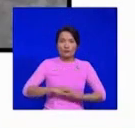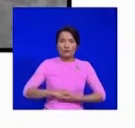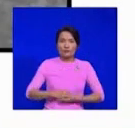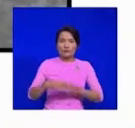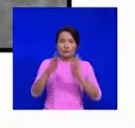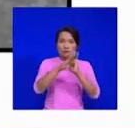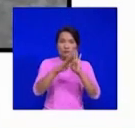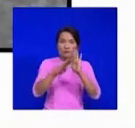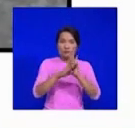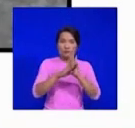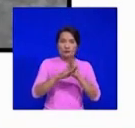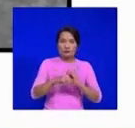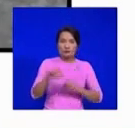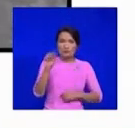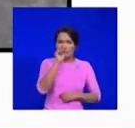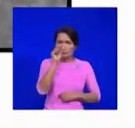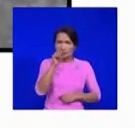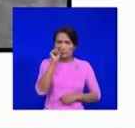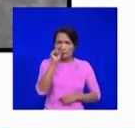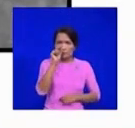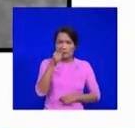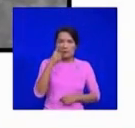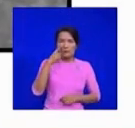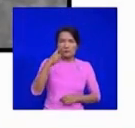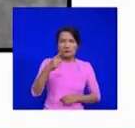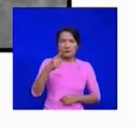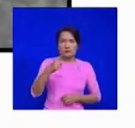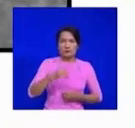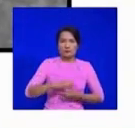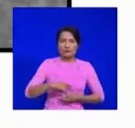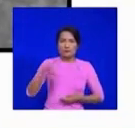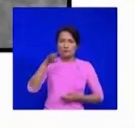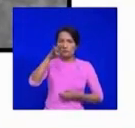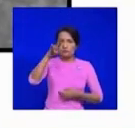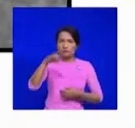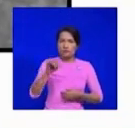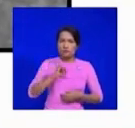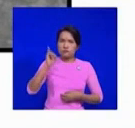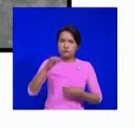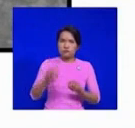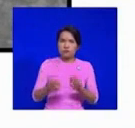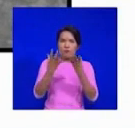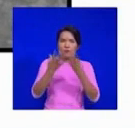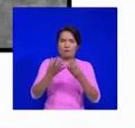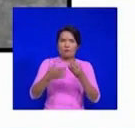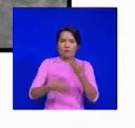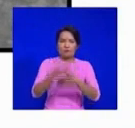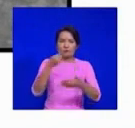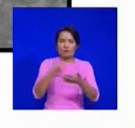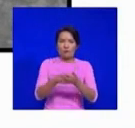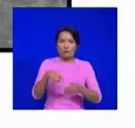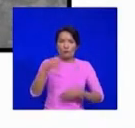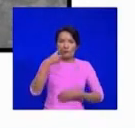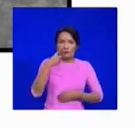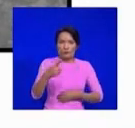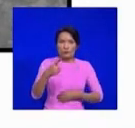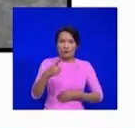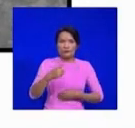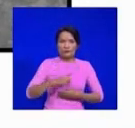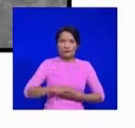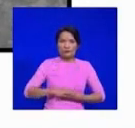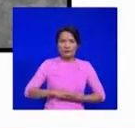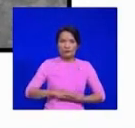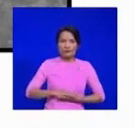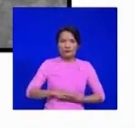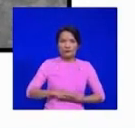ทำอุโมงค์ใต้ดินผมก็ไม่รู้ว่ามินออนไลน์จะหลบภัยอยู่ใต้ดินในอนาคตหรือเปล่าหลบซ่อนอยู่ในห้องควบคุมอำนวยการยุทธอะไร